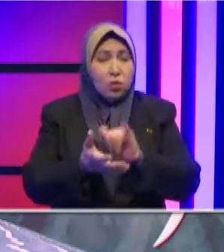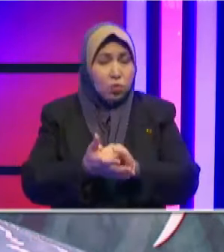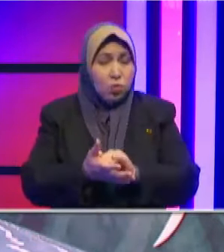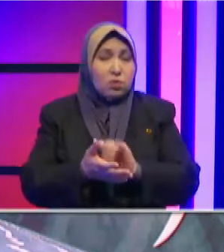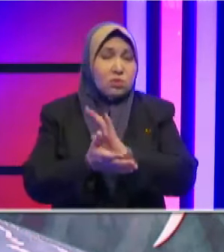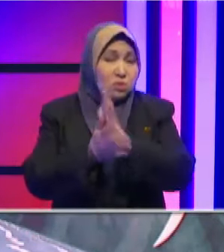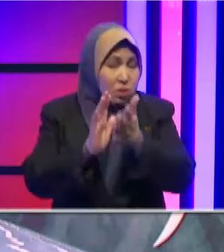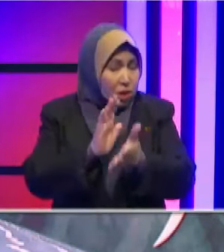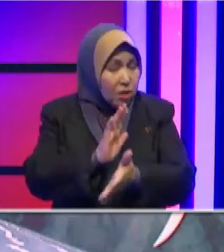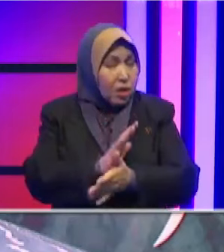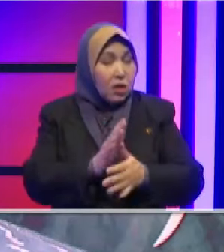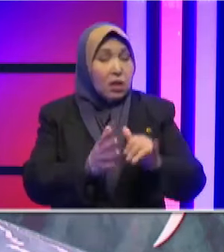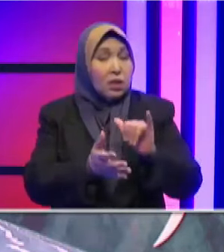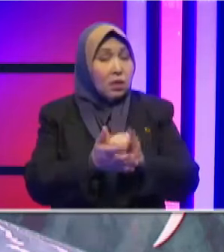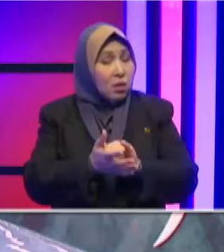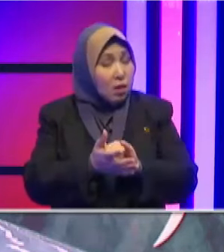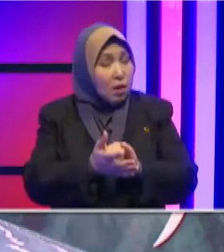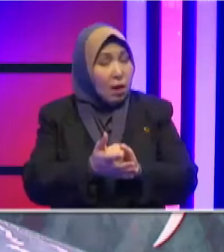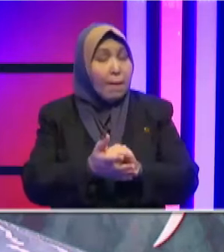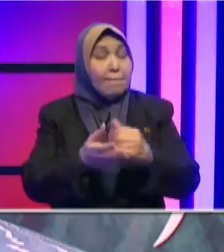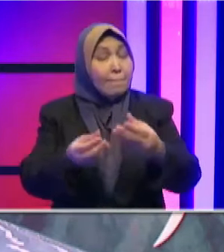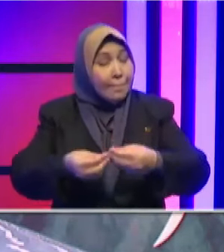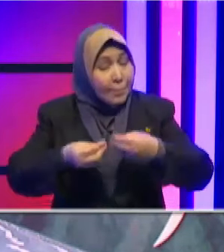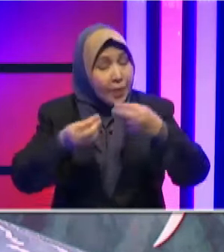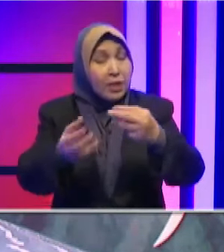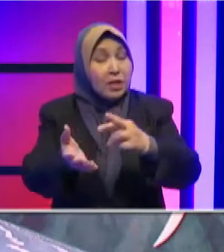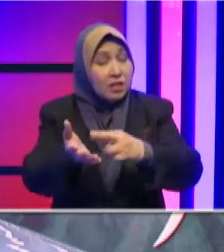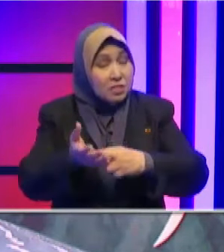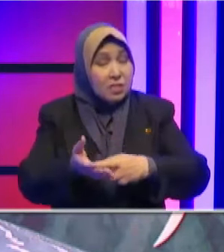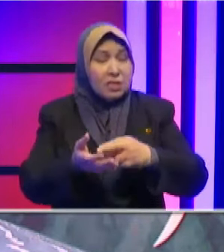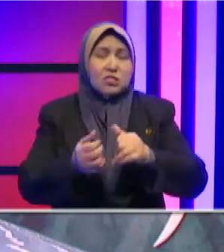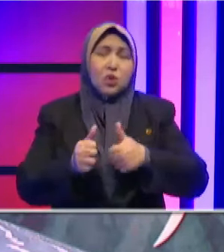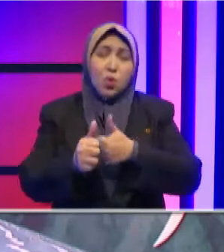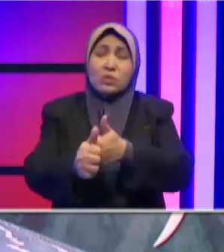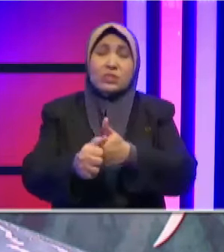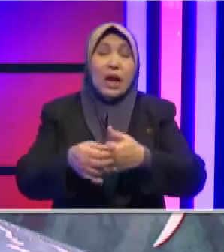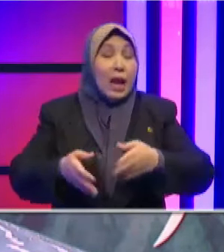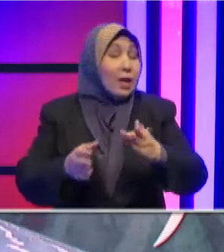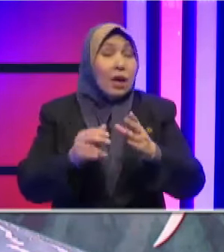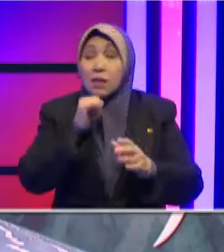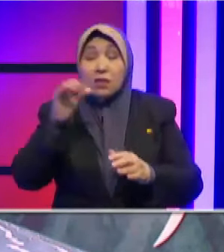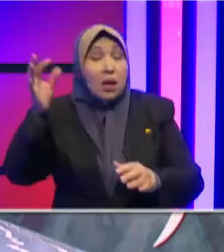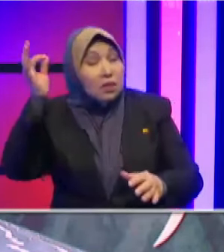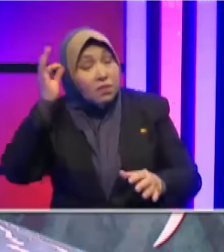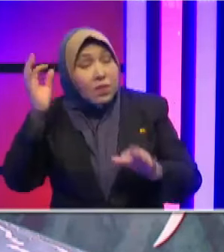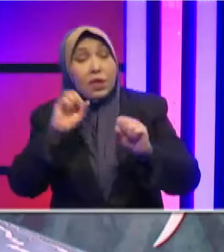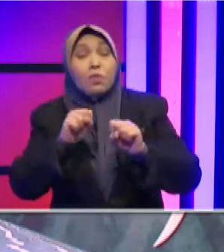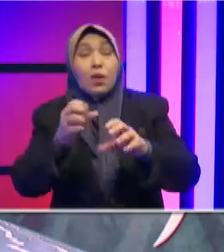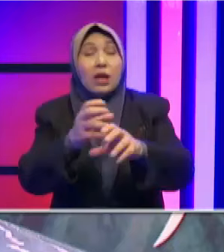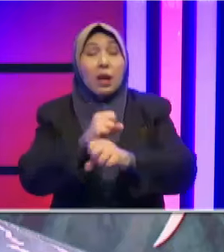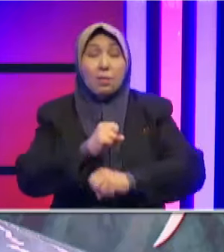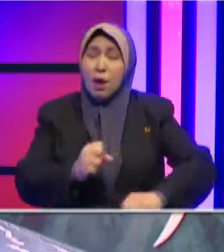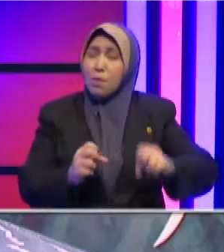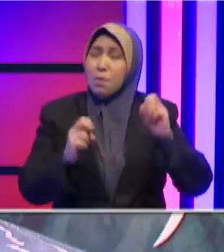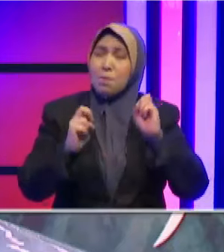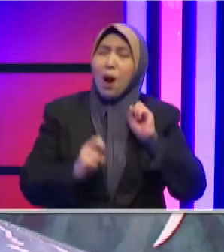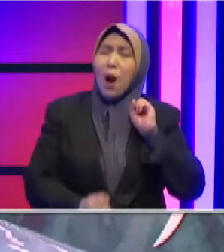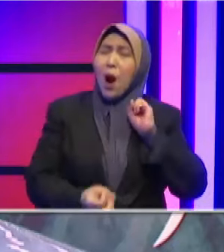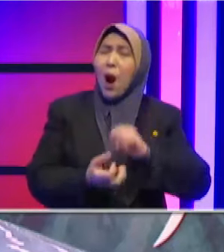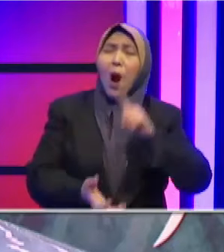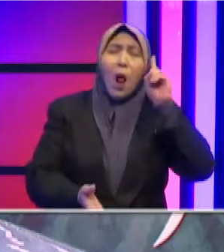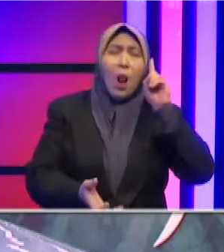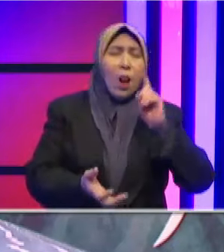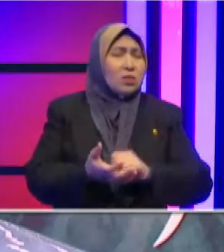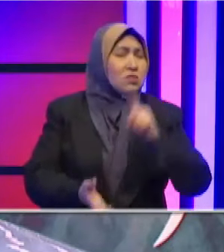haitsu laa yahtasib dan diberi rezeki kepadanya daripada jalan yang tak lihat pesan ke dengan Taqwa mahalnya nilai Taqwa ini